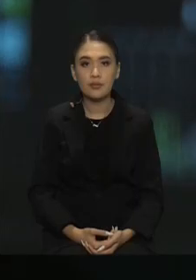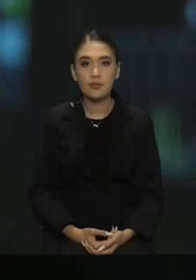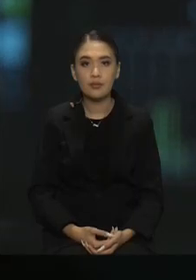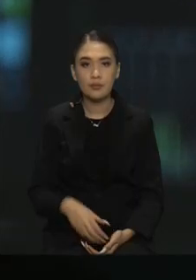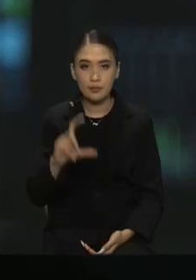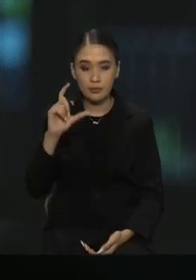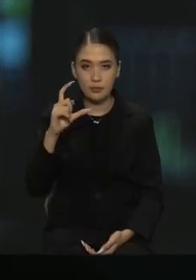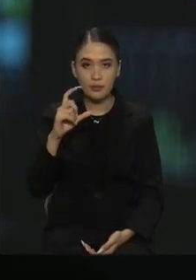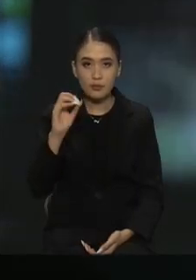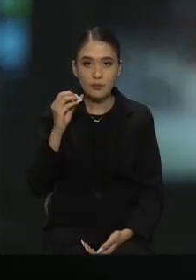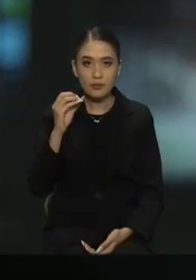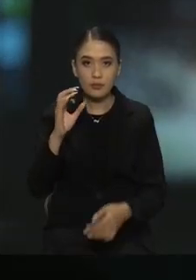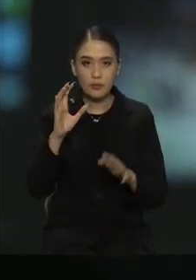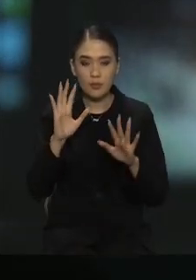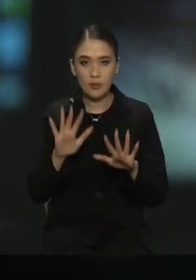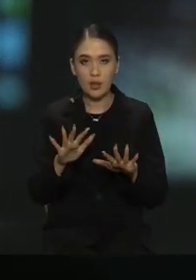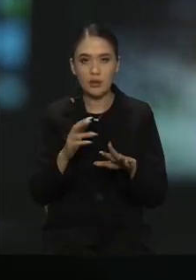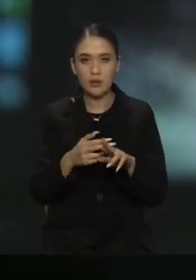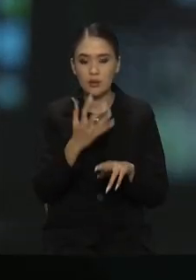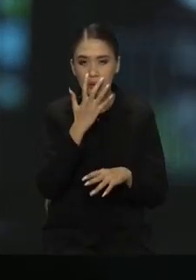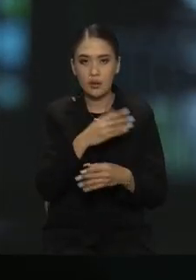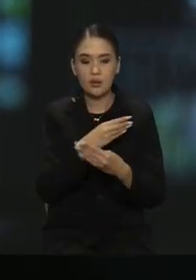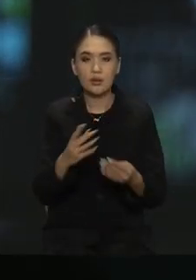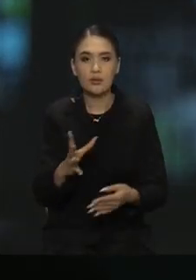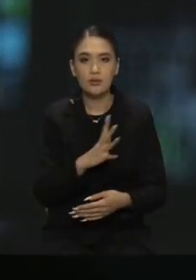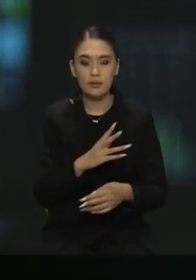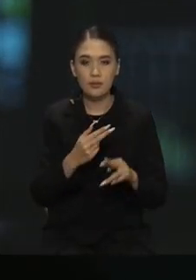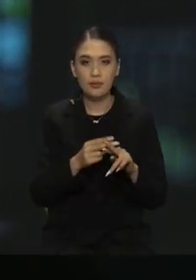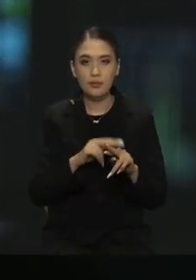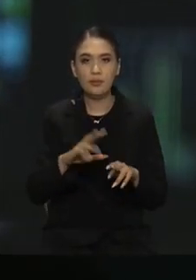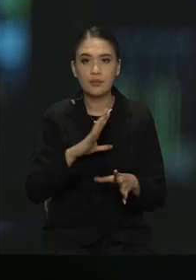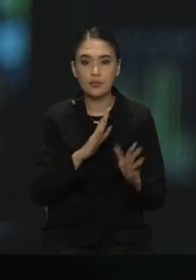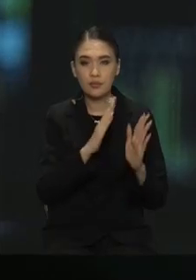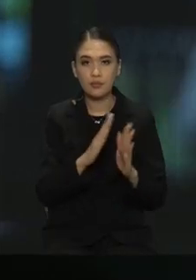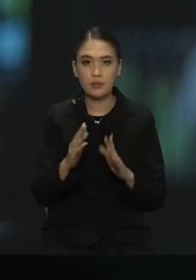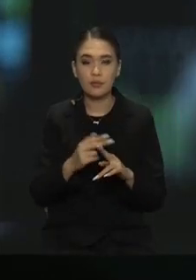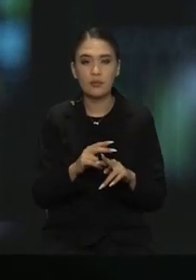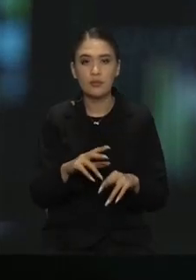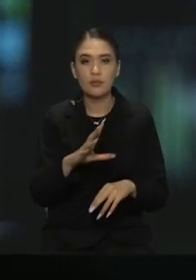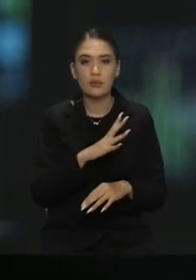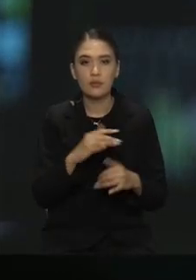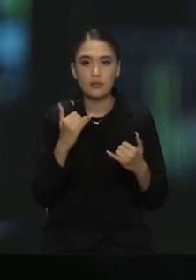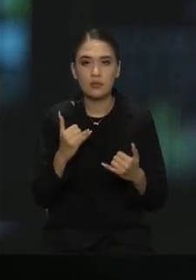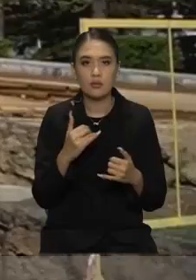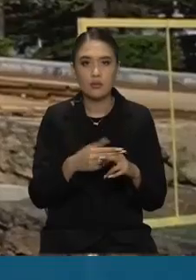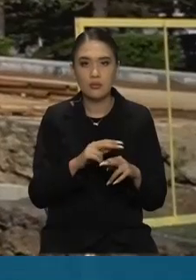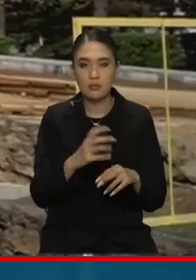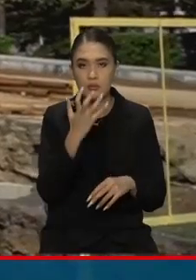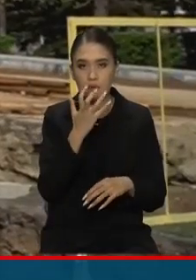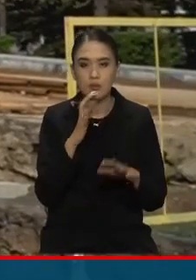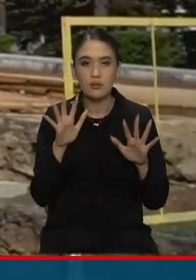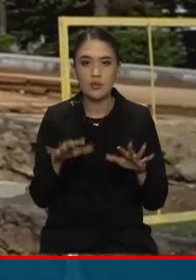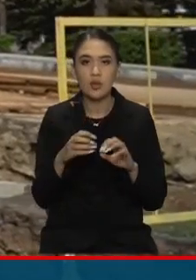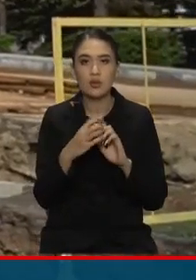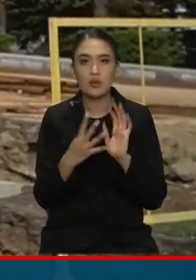Екібастұз қаласына жылу берілді. Осыған дейін анықталған ақаулардың барлығы қалпына келтірілген. Қазір жылу жүйелер бойында